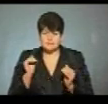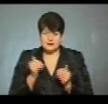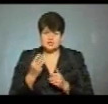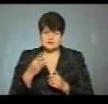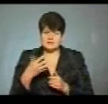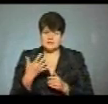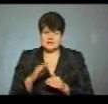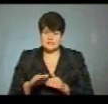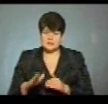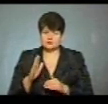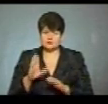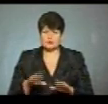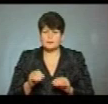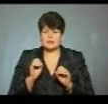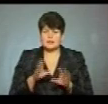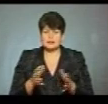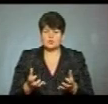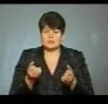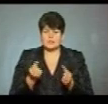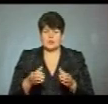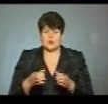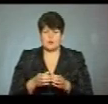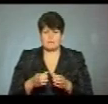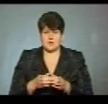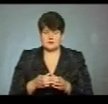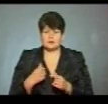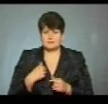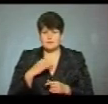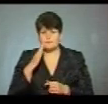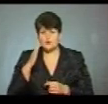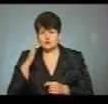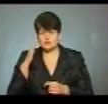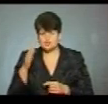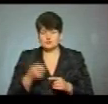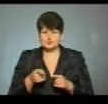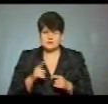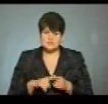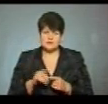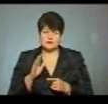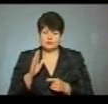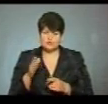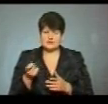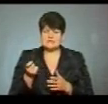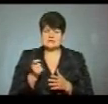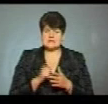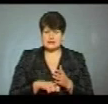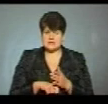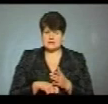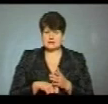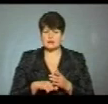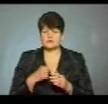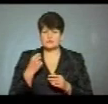35 дітей, будуть передані на утримання громад. І ми прогнозуємо, що це призведе до закриття